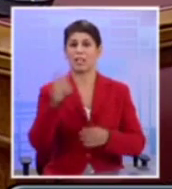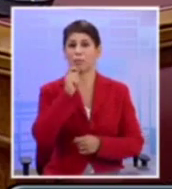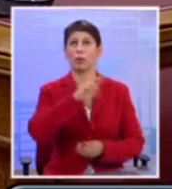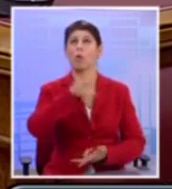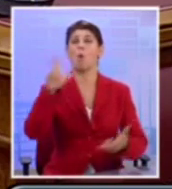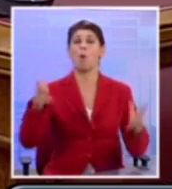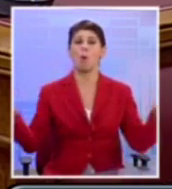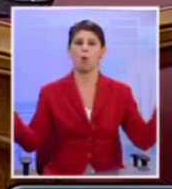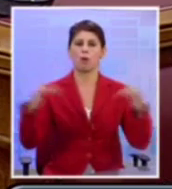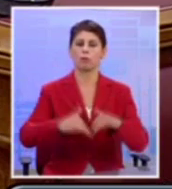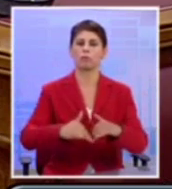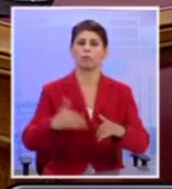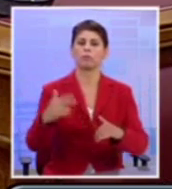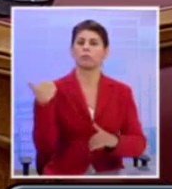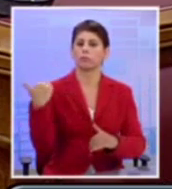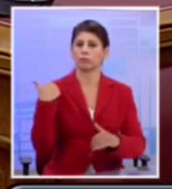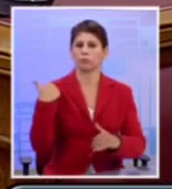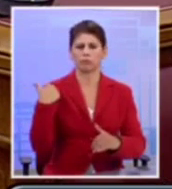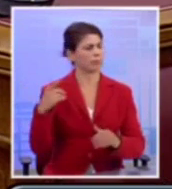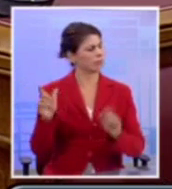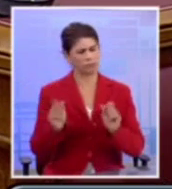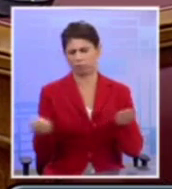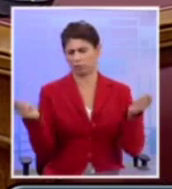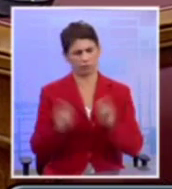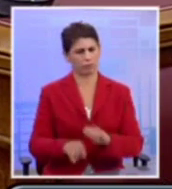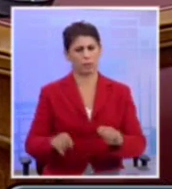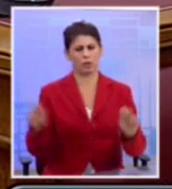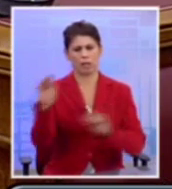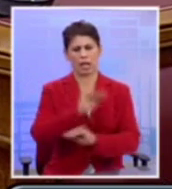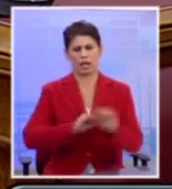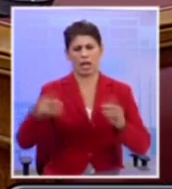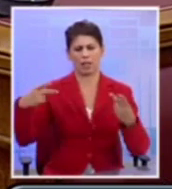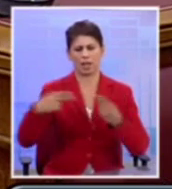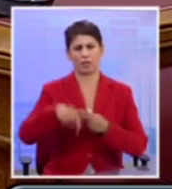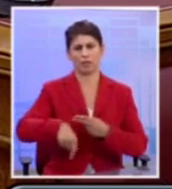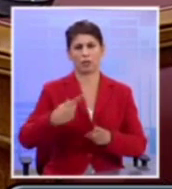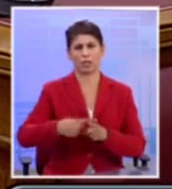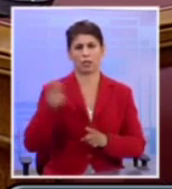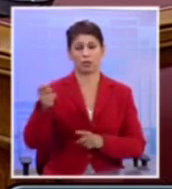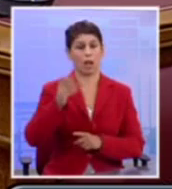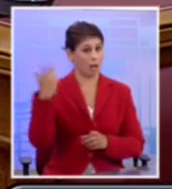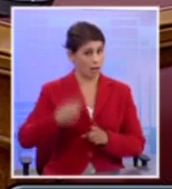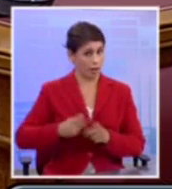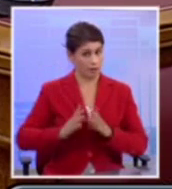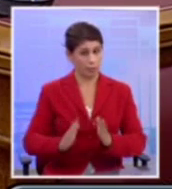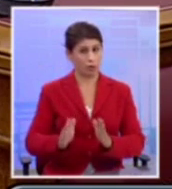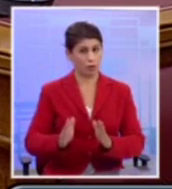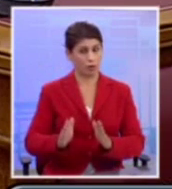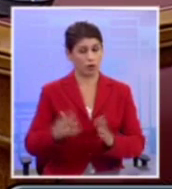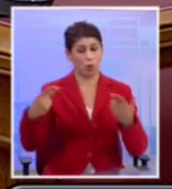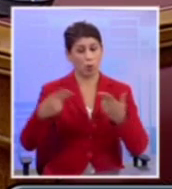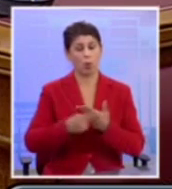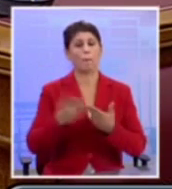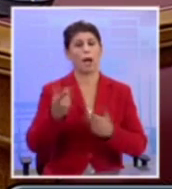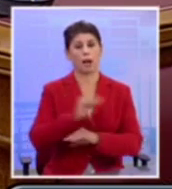όλο τον κόσμο, σε σχετική ερώτηση απέκλεισε κατηγορηματικά την αδιάρθρωση του ελληνικού χρέους, λέγοντας ότι αν ήταν η Ελλάδα να προχωρήσει στην αδιάρθρωση, η κούρεμα θα το